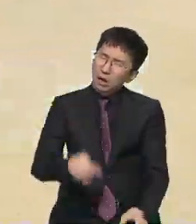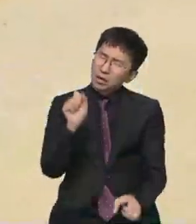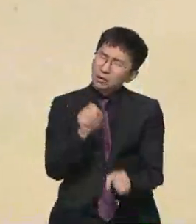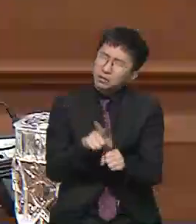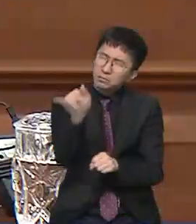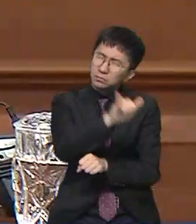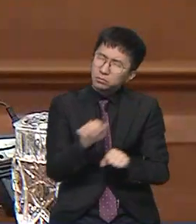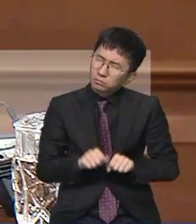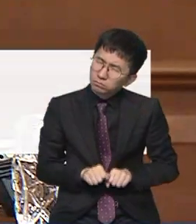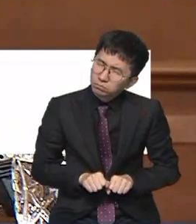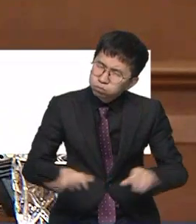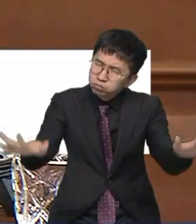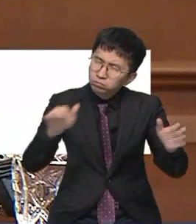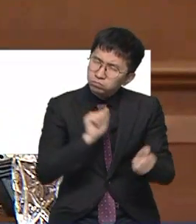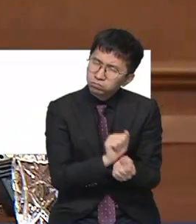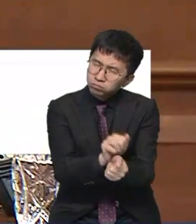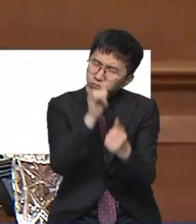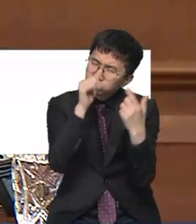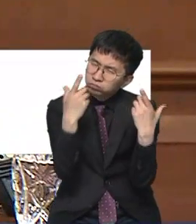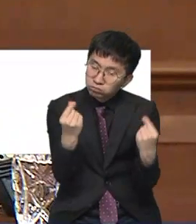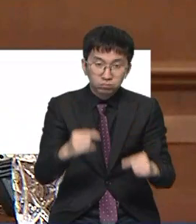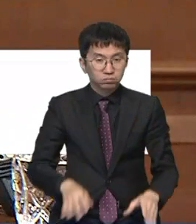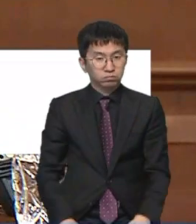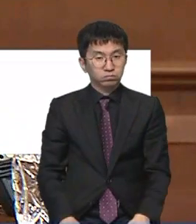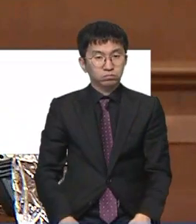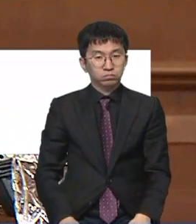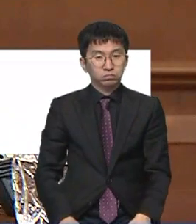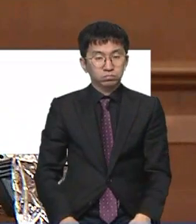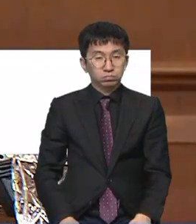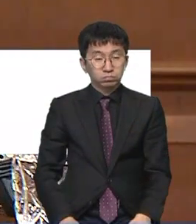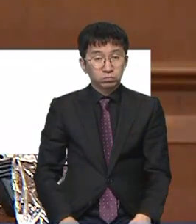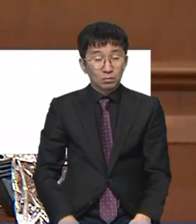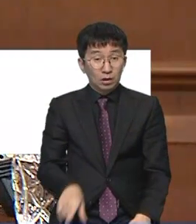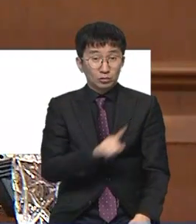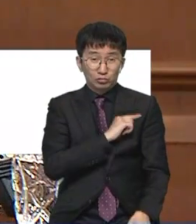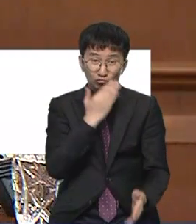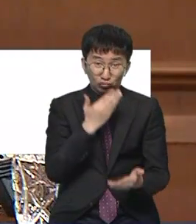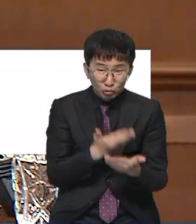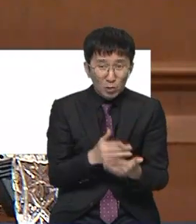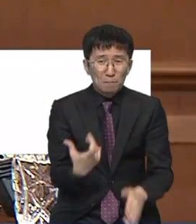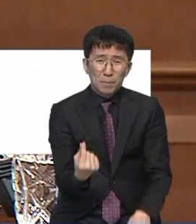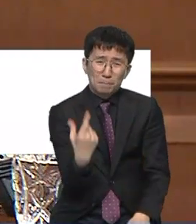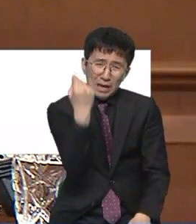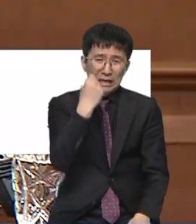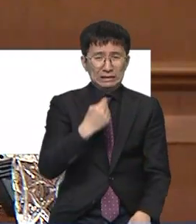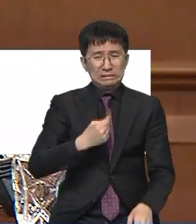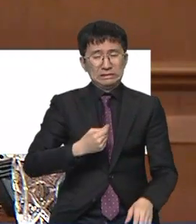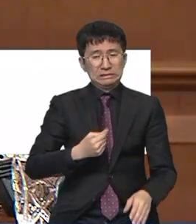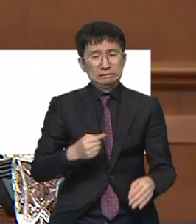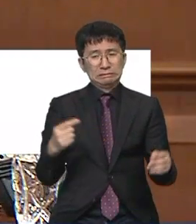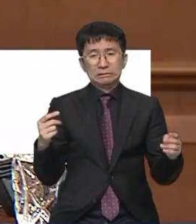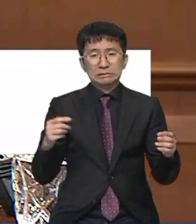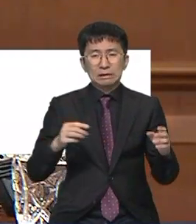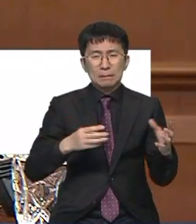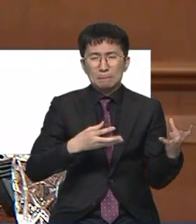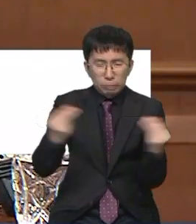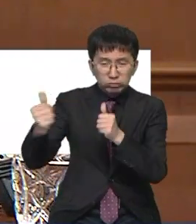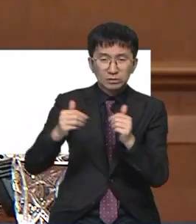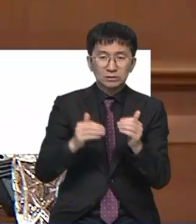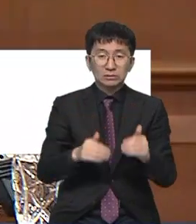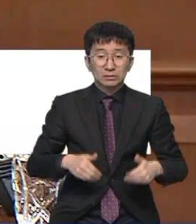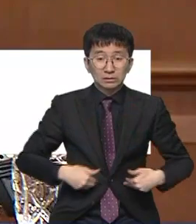상황입니다. 가축 전염병은 무엇보다 초기 진압이 관건입니다. 항체 형성 기간 등을 고려할